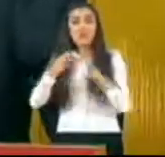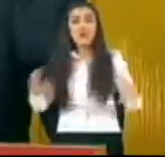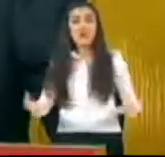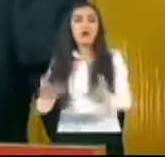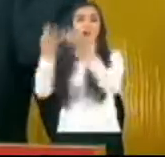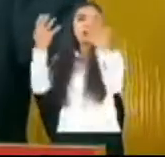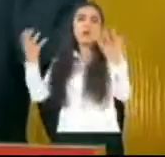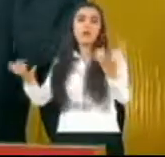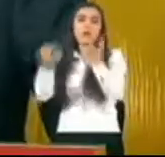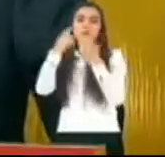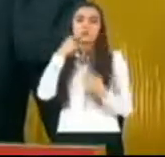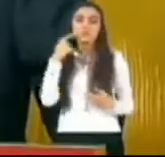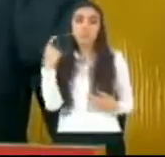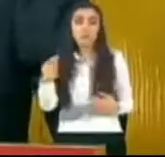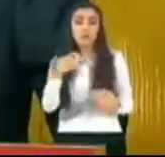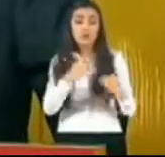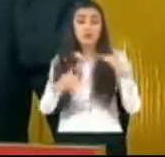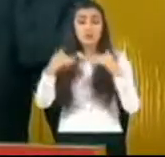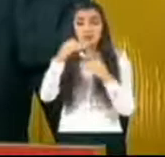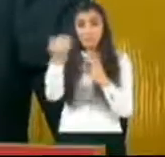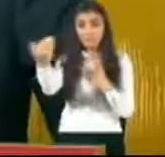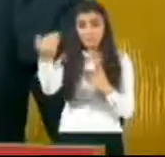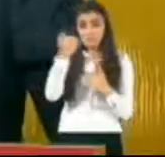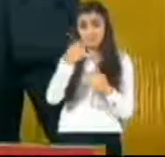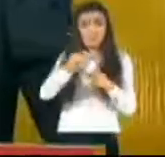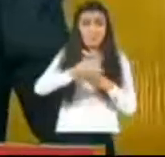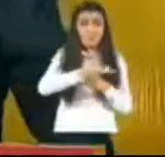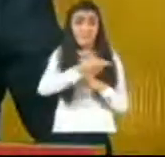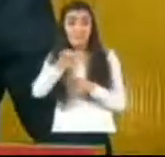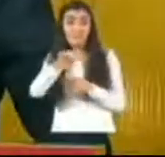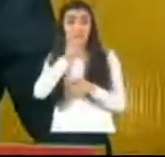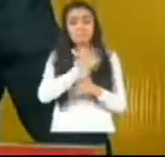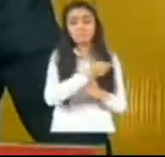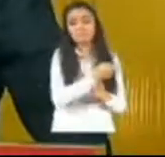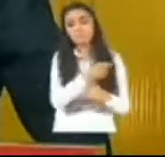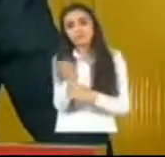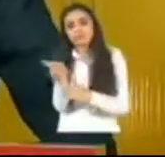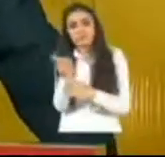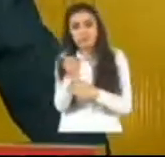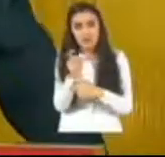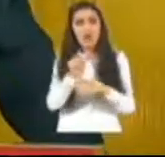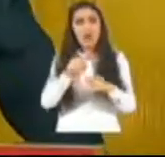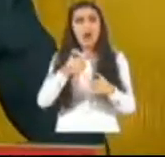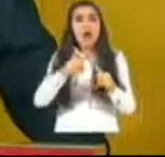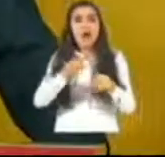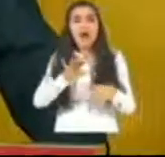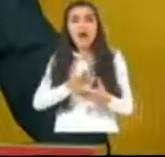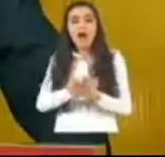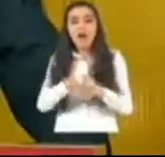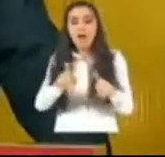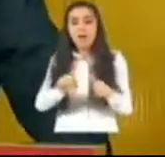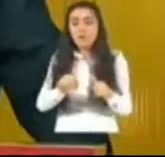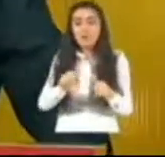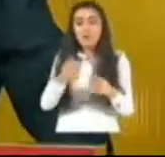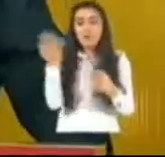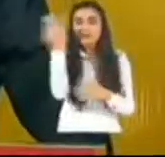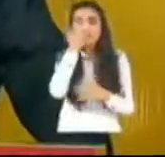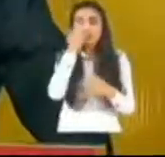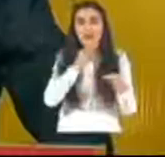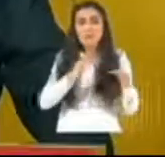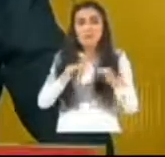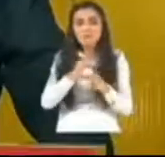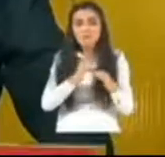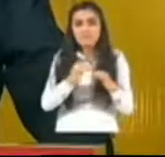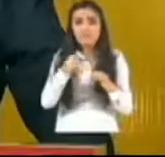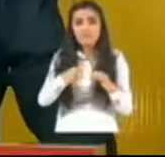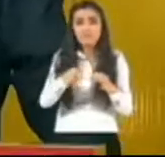sarmıştır. Üzerimize doğrultulan namlu ters tepmiş, ayak oyunları, karanlık senaryolar